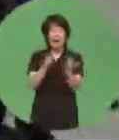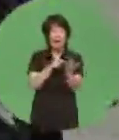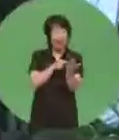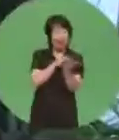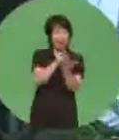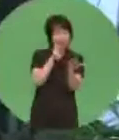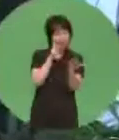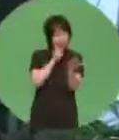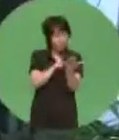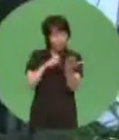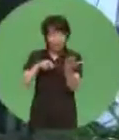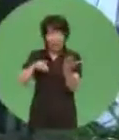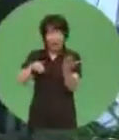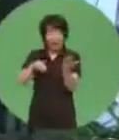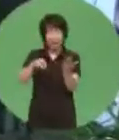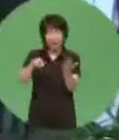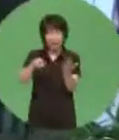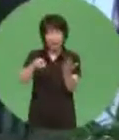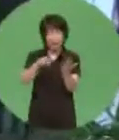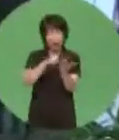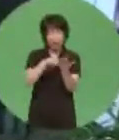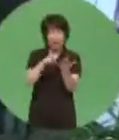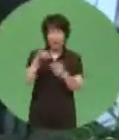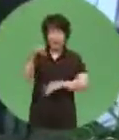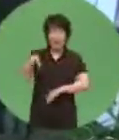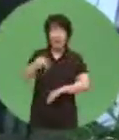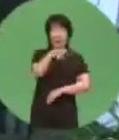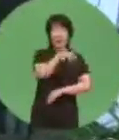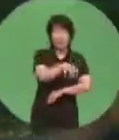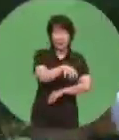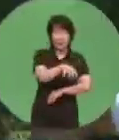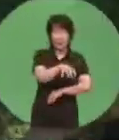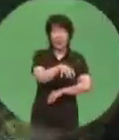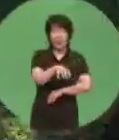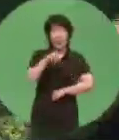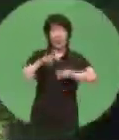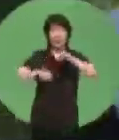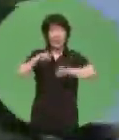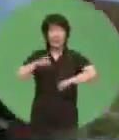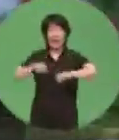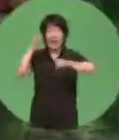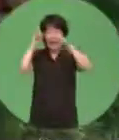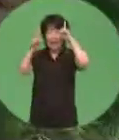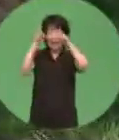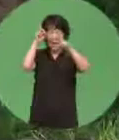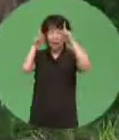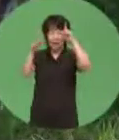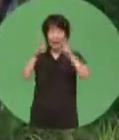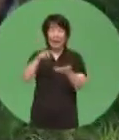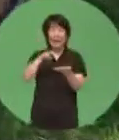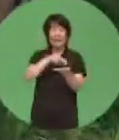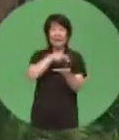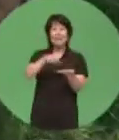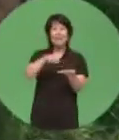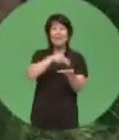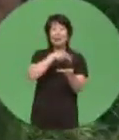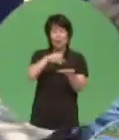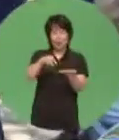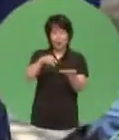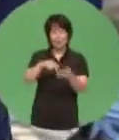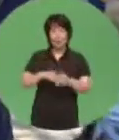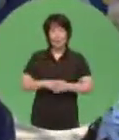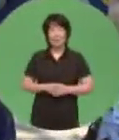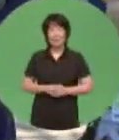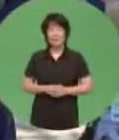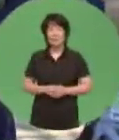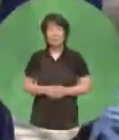ントでジェスチャーゲームや所定の時間に合わせてダンスを踊るゲームなど、さまざまなアトラクションをクリアしていきます。